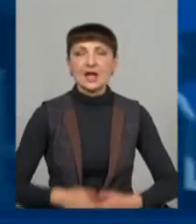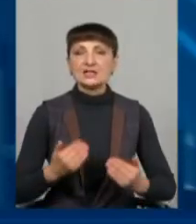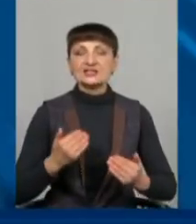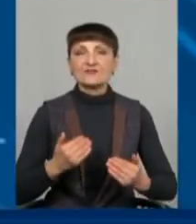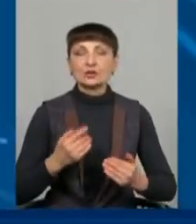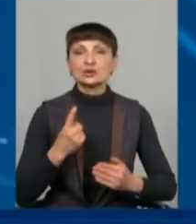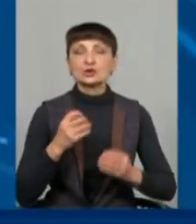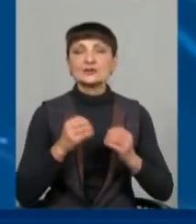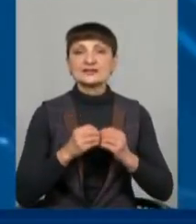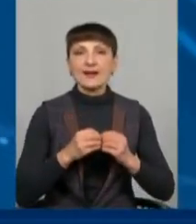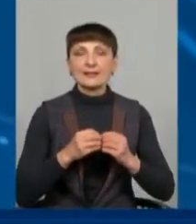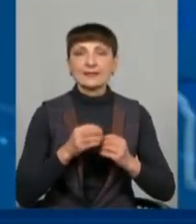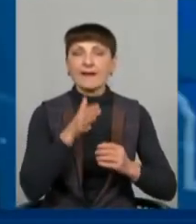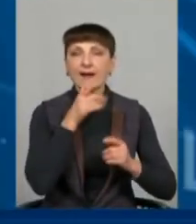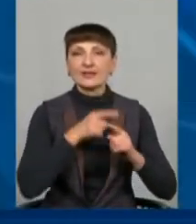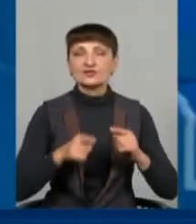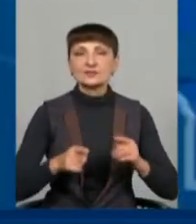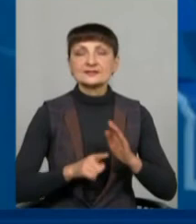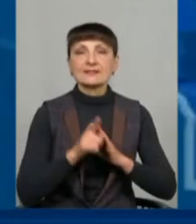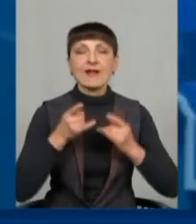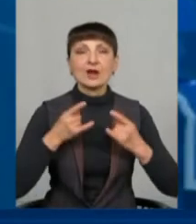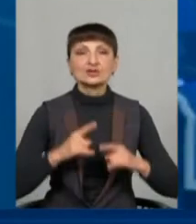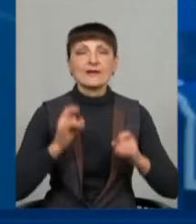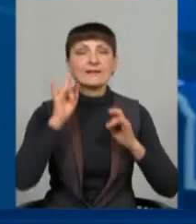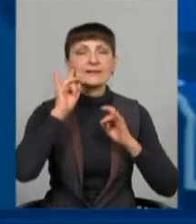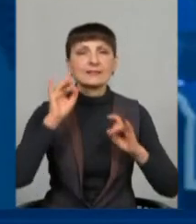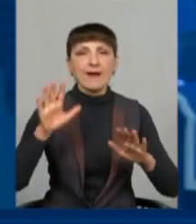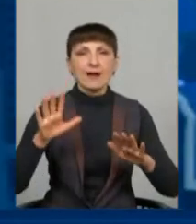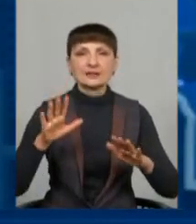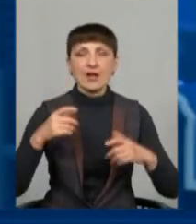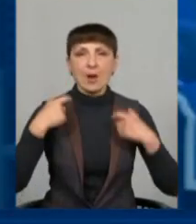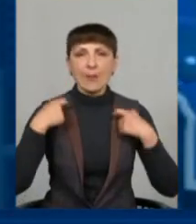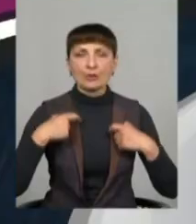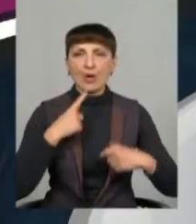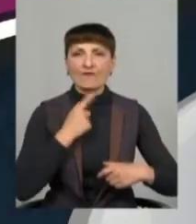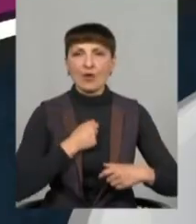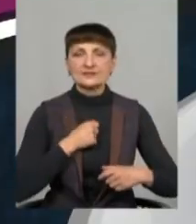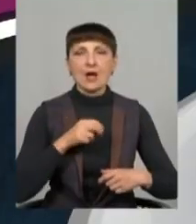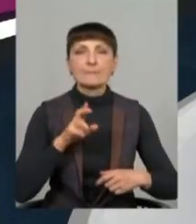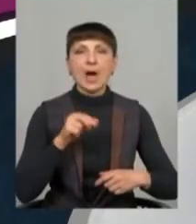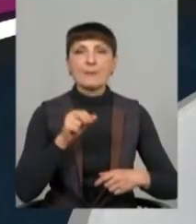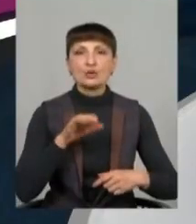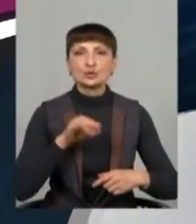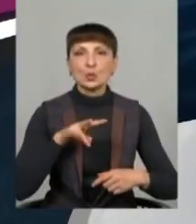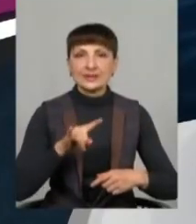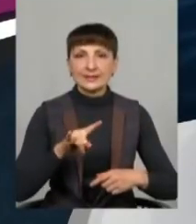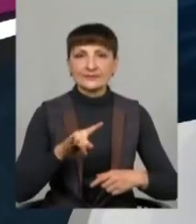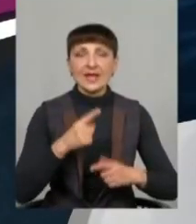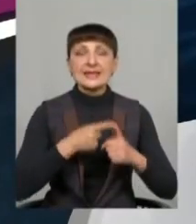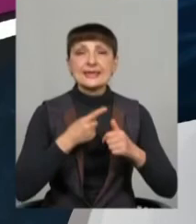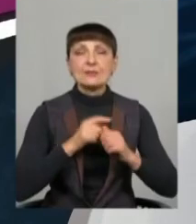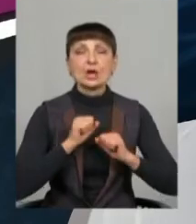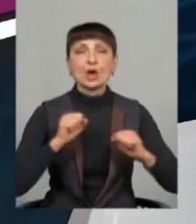Сегодня 110-я годовщина со дня рождения легендарного и прославленного полководца Бауржана Момышулы. Имя Героя Советского